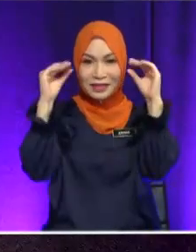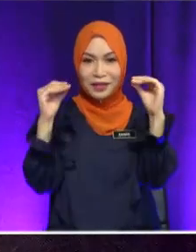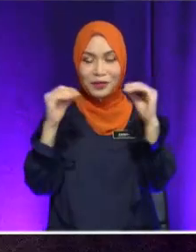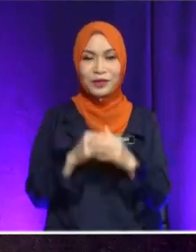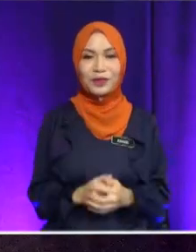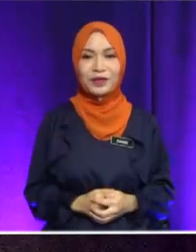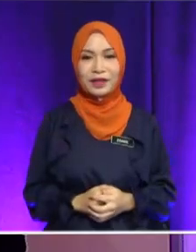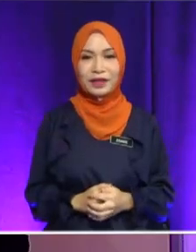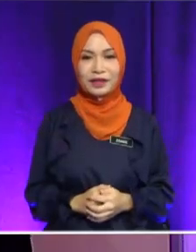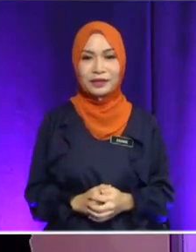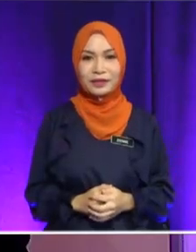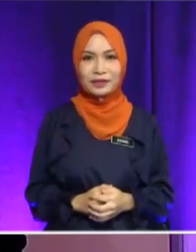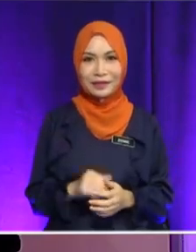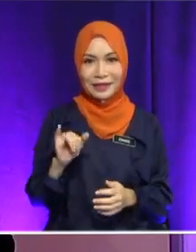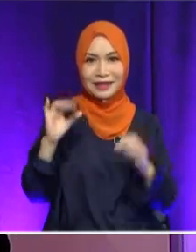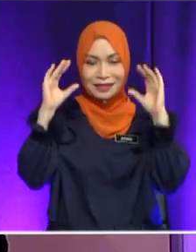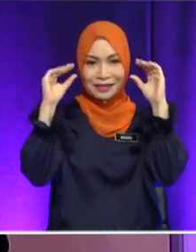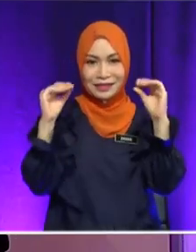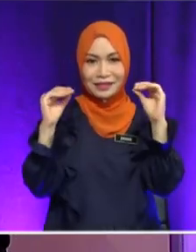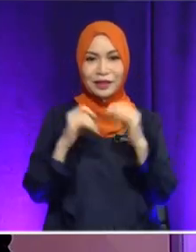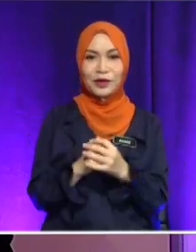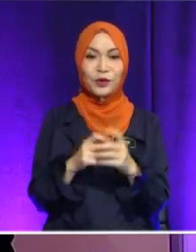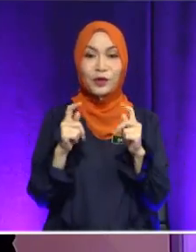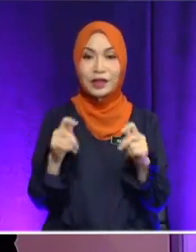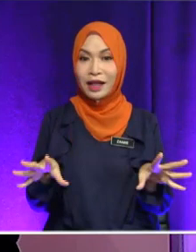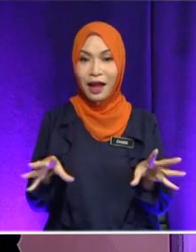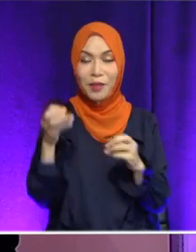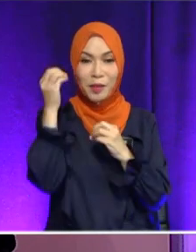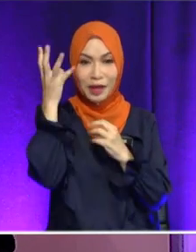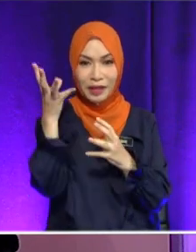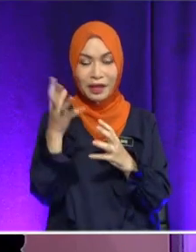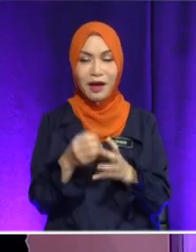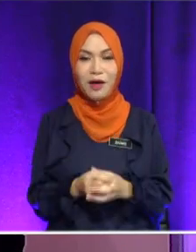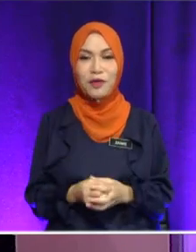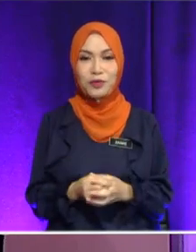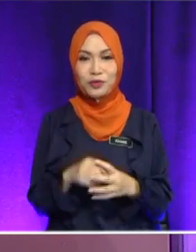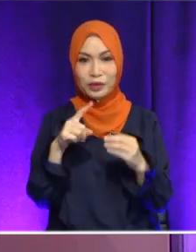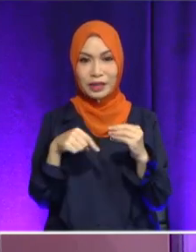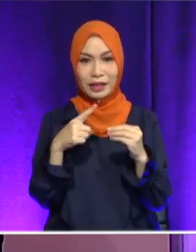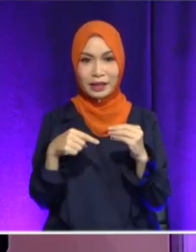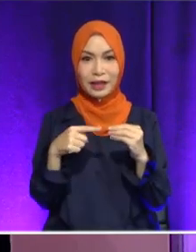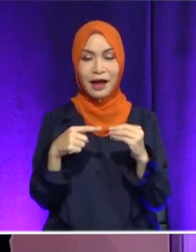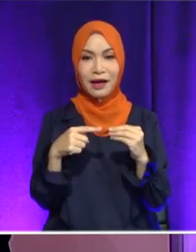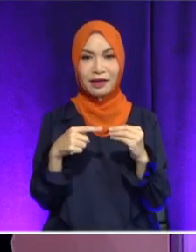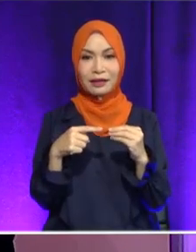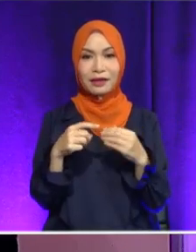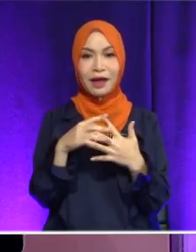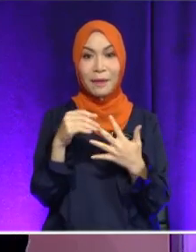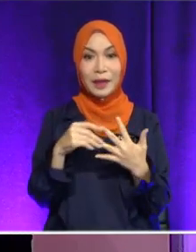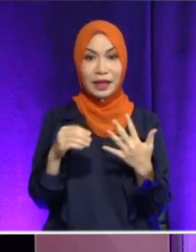sedikit tentang adegan-adegan yang terdapat pada abad ke-20 dan yang sudah tekankan kepada anak murid dan juga